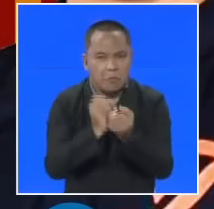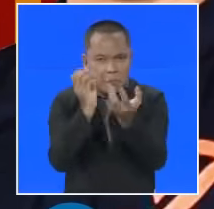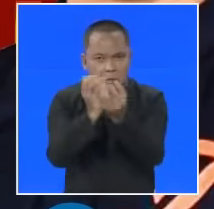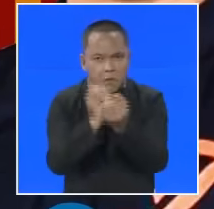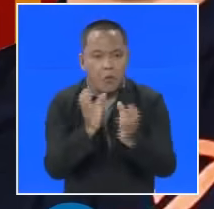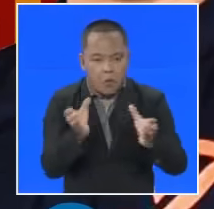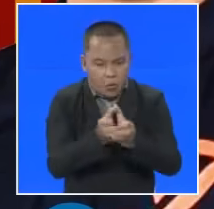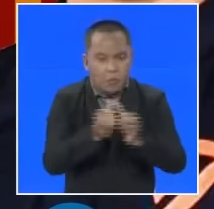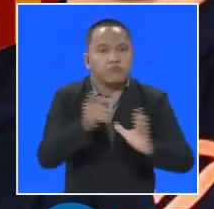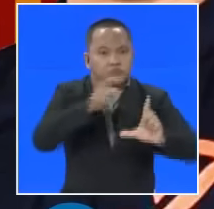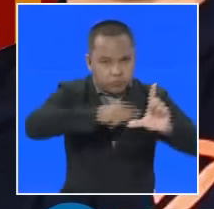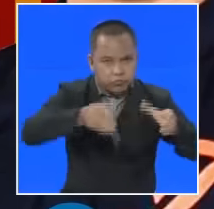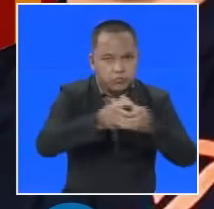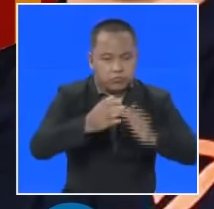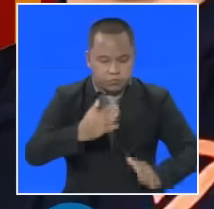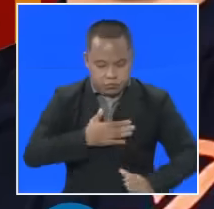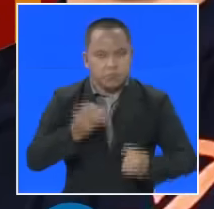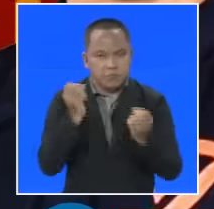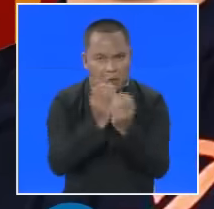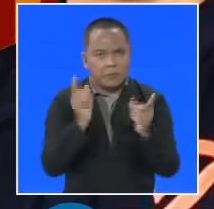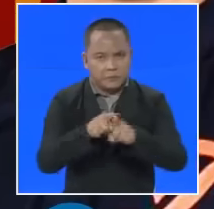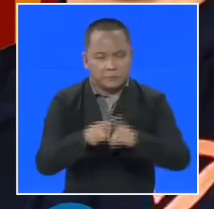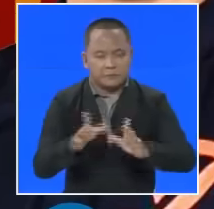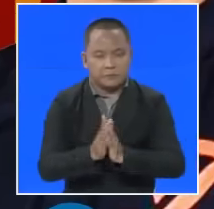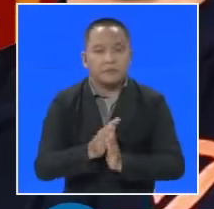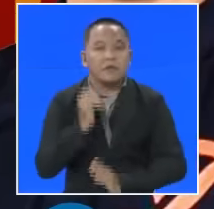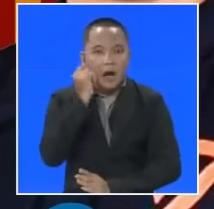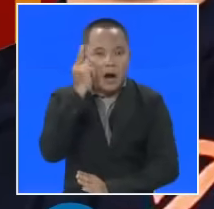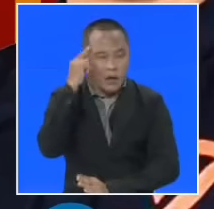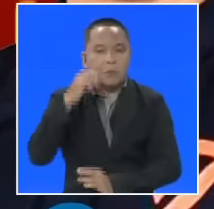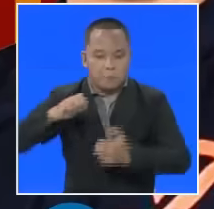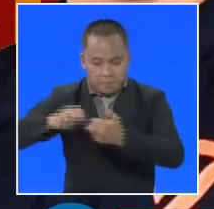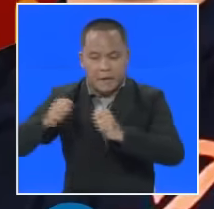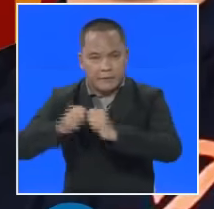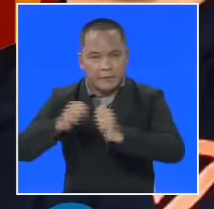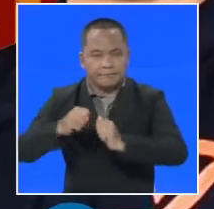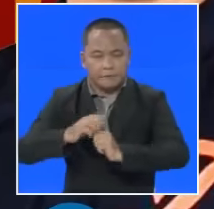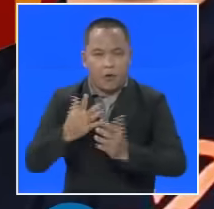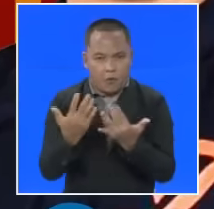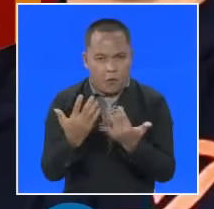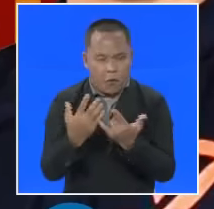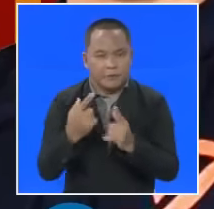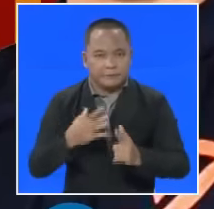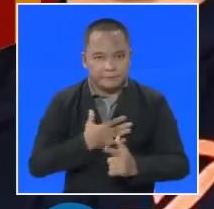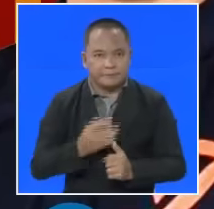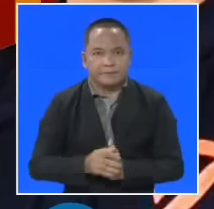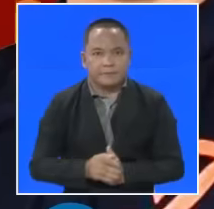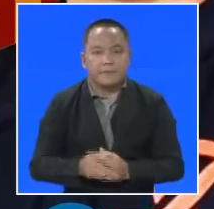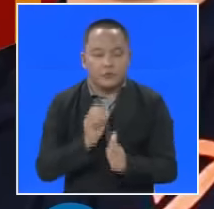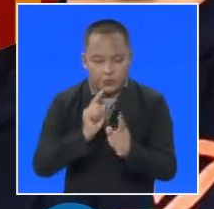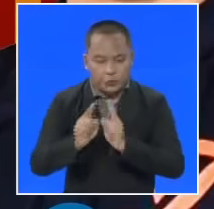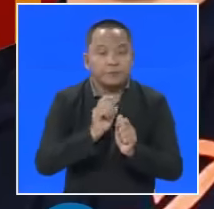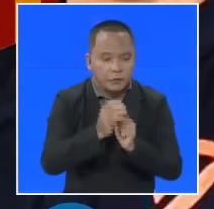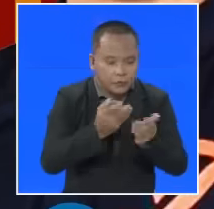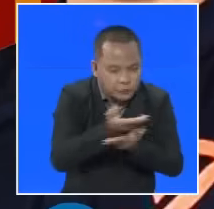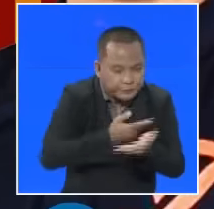ต่อทีมงานทุกคนแล้วก็ตัวผมนะครับแล้วก็เข้าใจว่ามีผู้เดือดร้อนยังไงเดี๋ยวเรื่องนี้เราต้องปรึกษาห